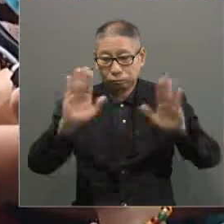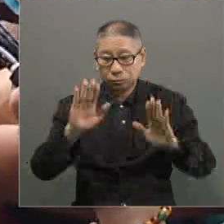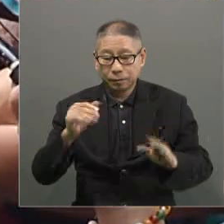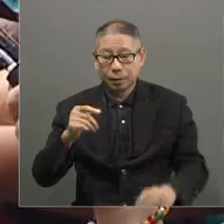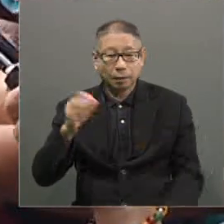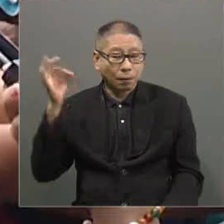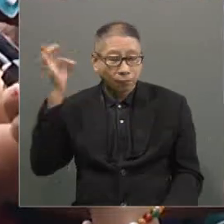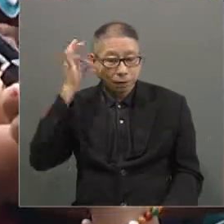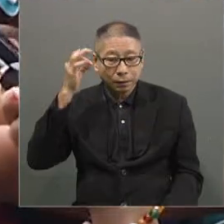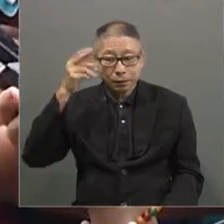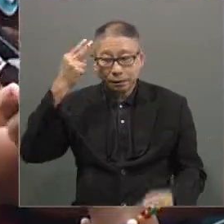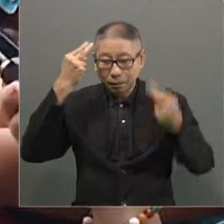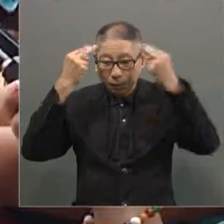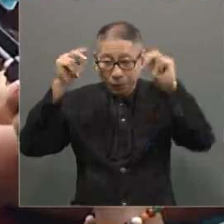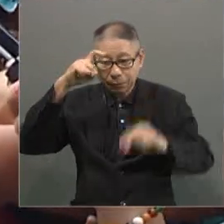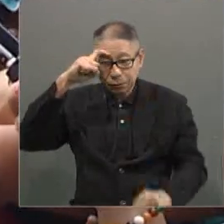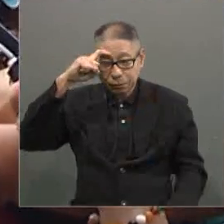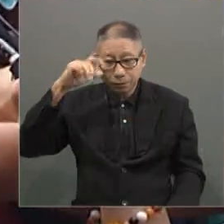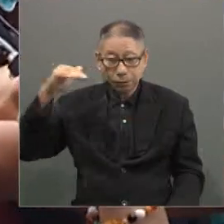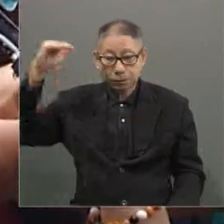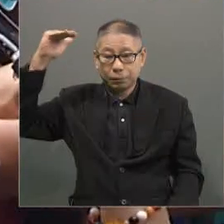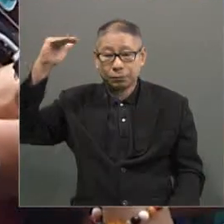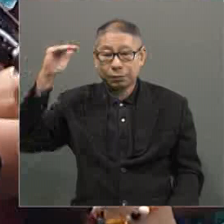งท่านนายกรัฐมนตรีกันค่ะ